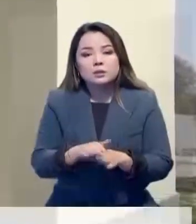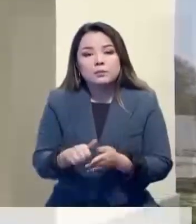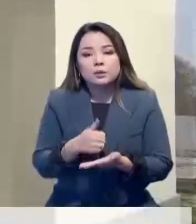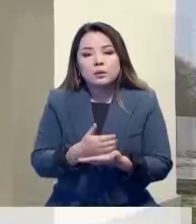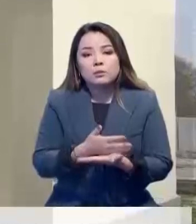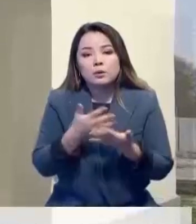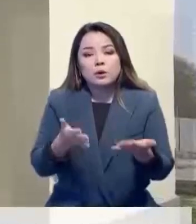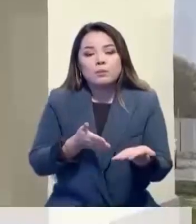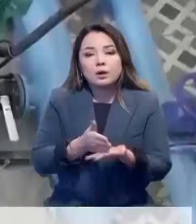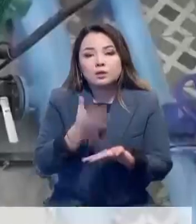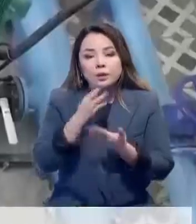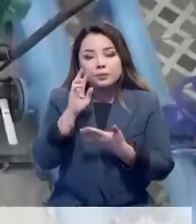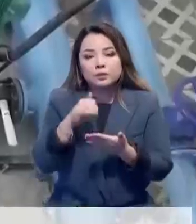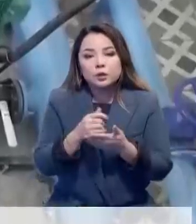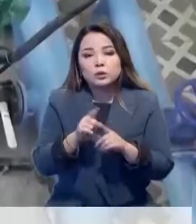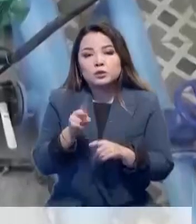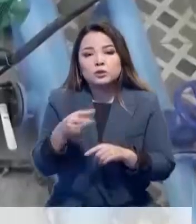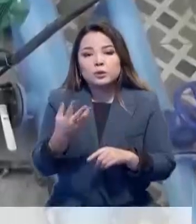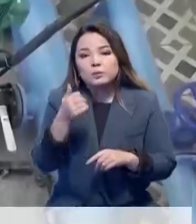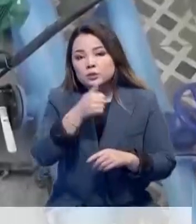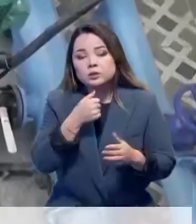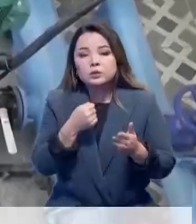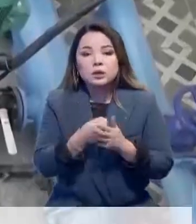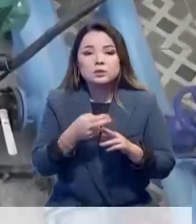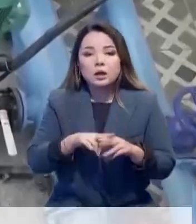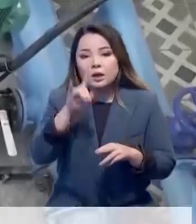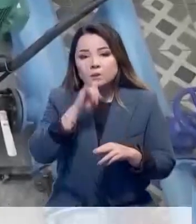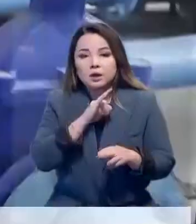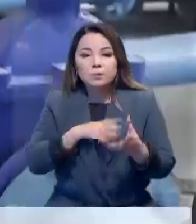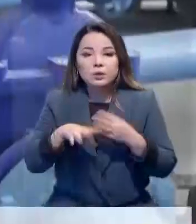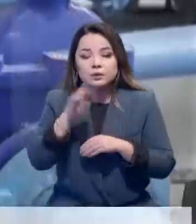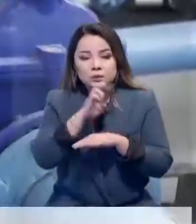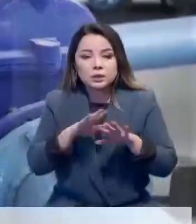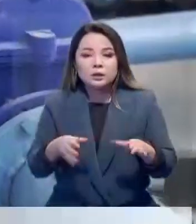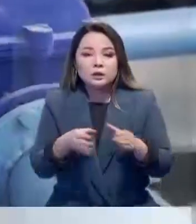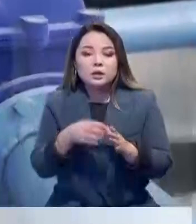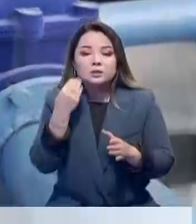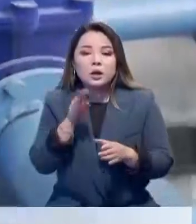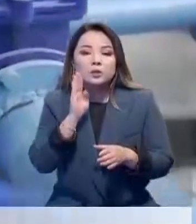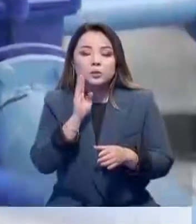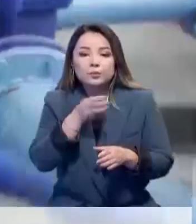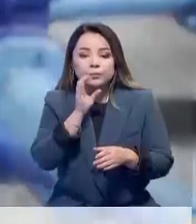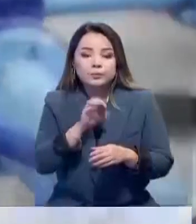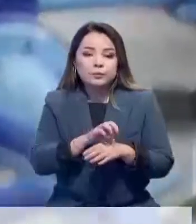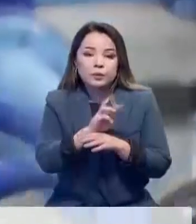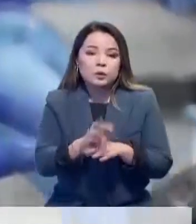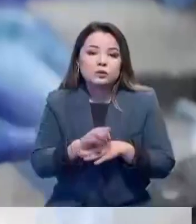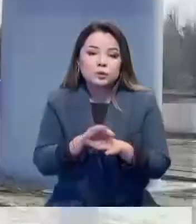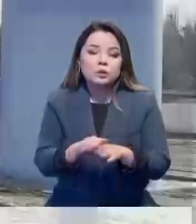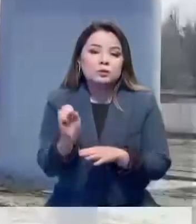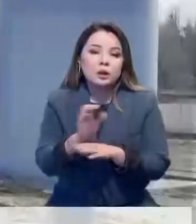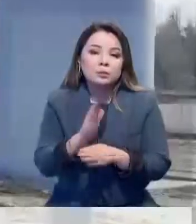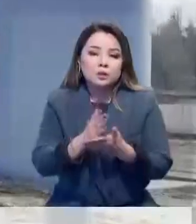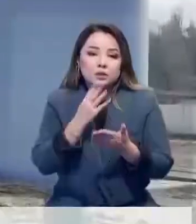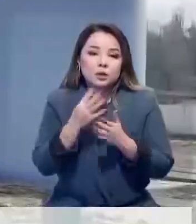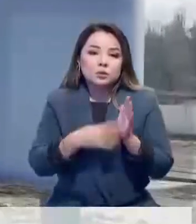басым бағыттарының бірі. Мемлекет басшысы 2025 жылға қарай Қазақстанның барлық елді мекенін сапалы ауыз сумен қамтуды тапсырған. Бүгінде бұл